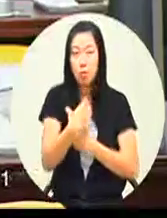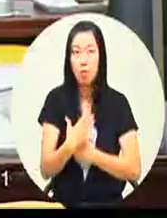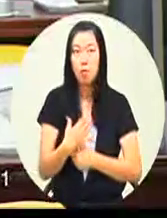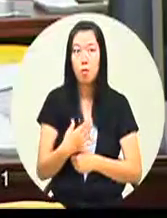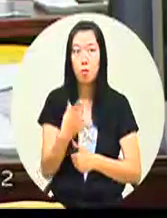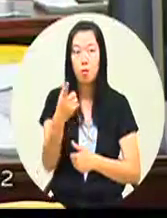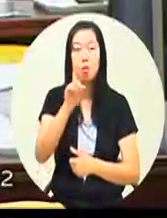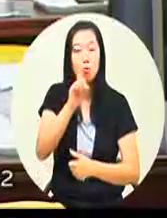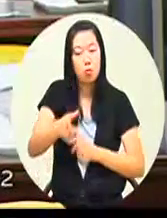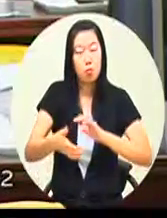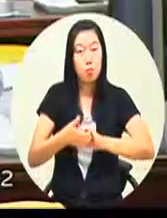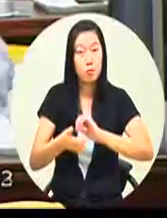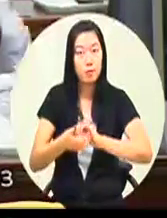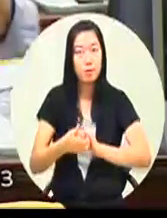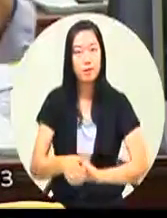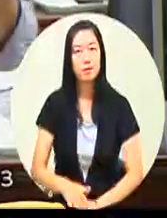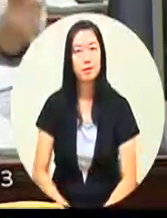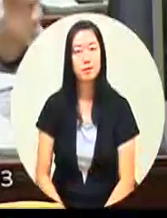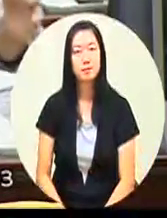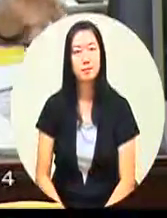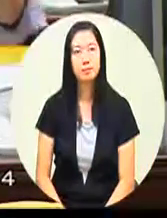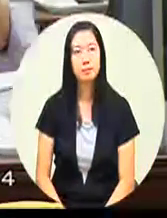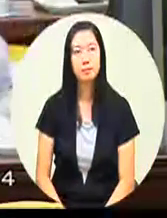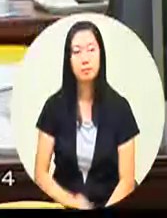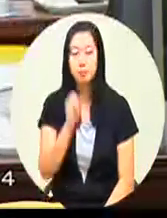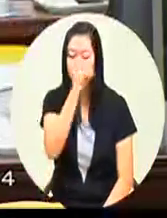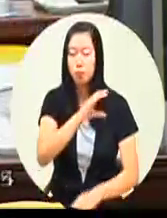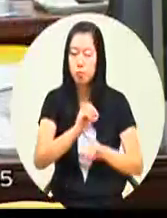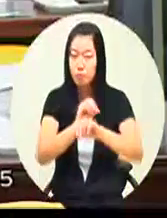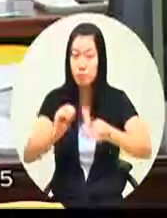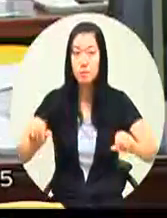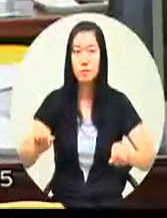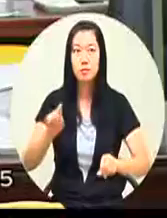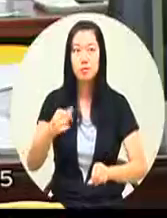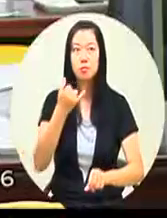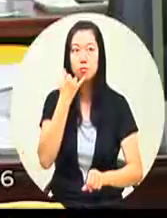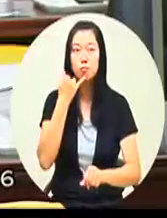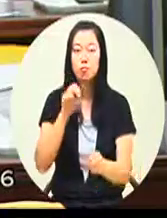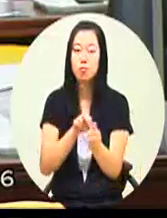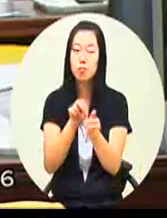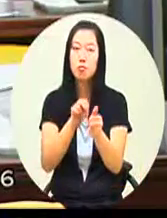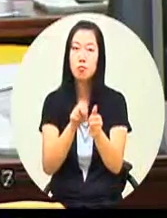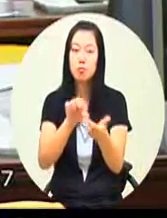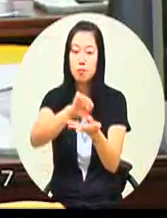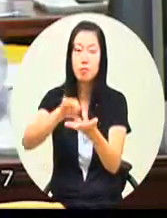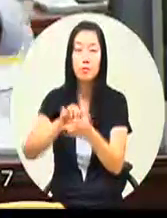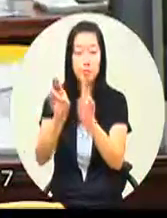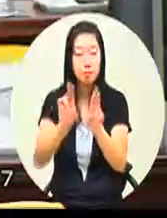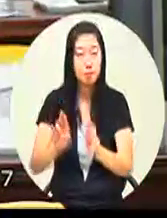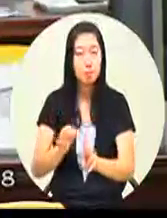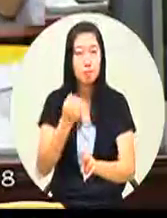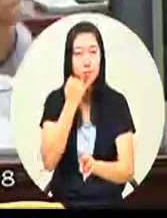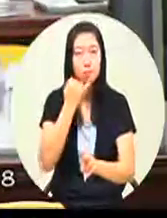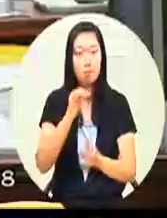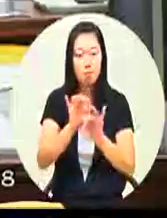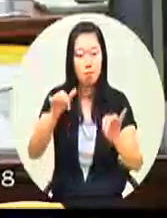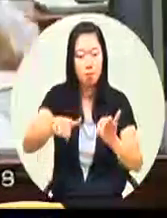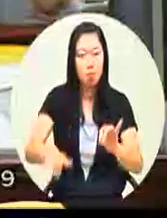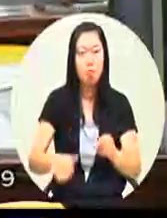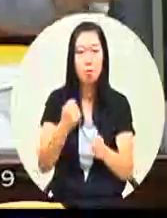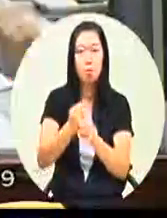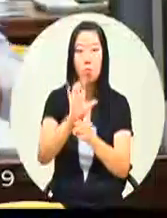不一定呢。不好的地当然是最养电哦，种农地来种电，哎，看个这有机蔬